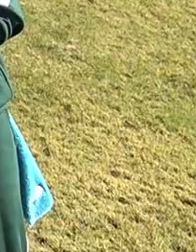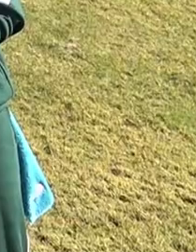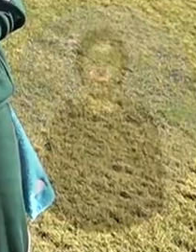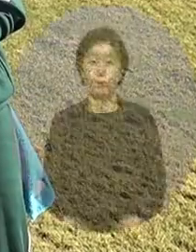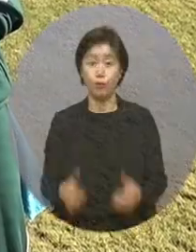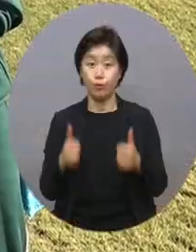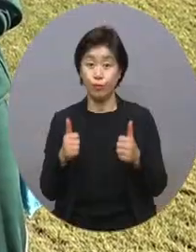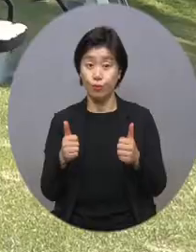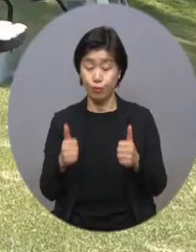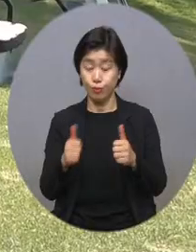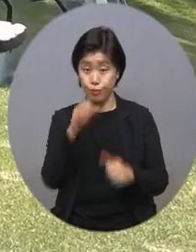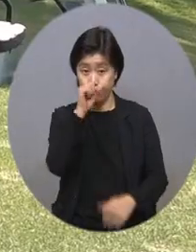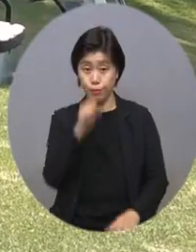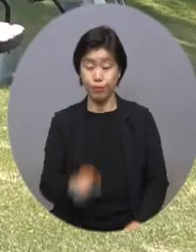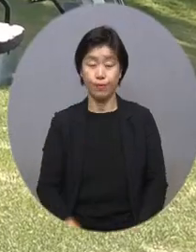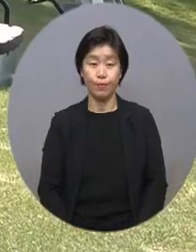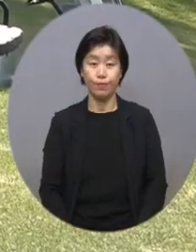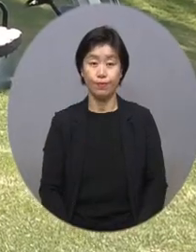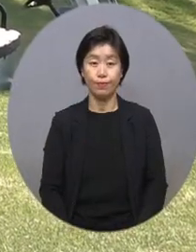굿! 굿! 좋다!